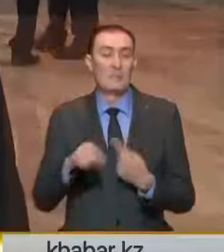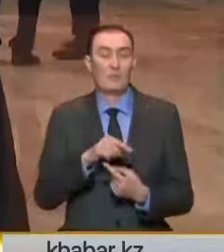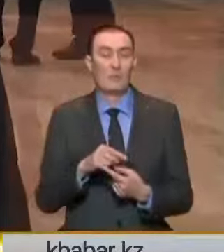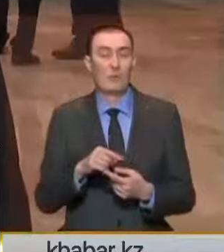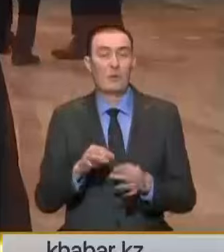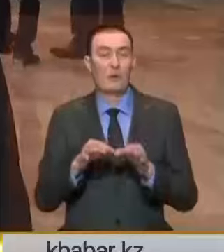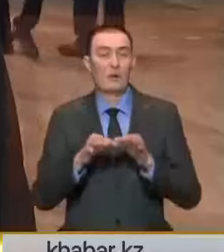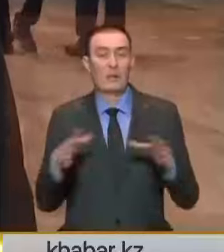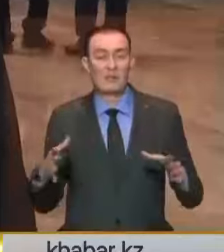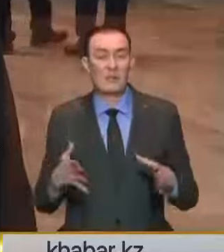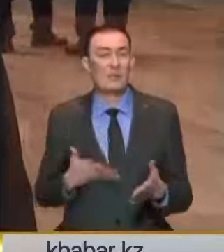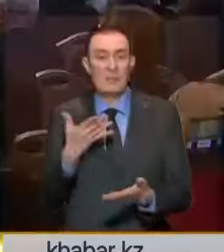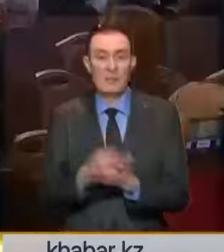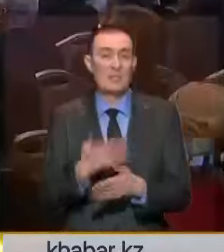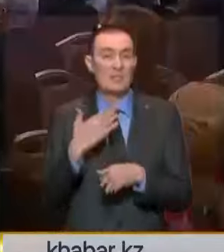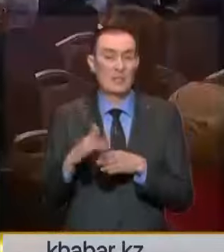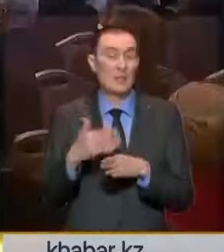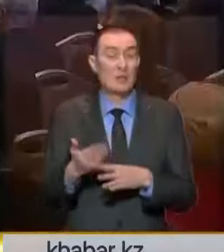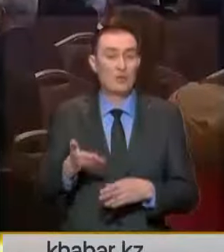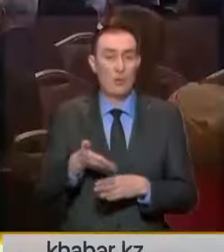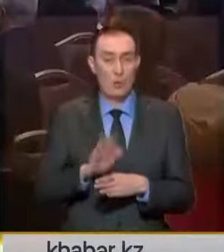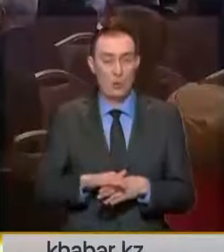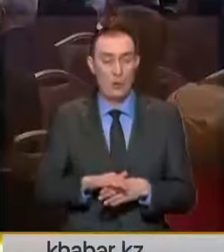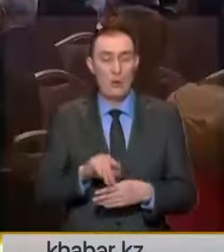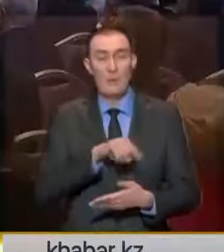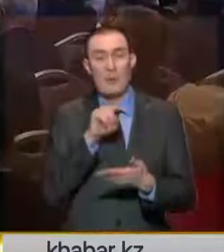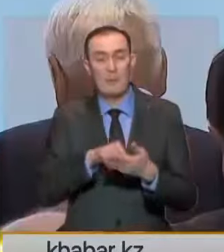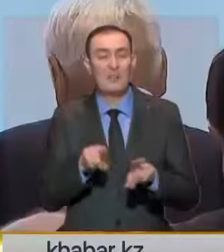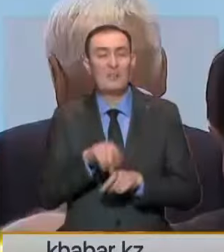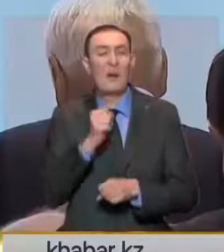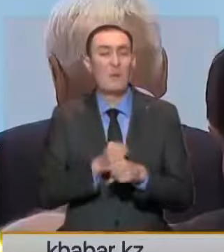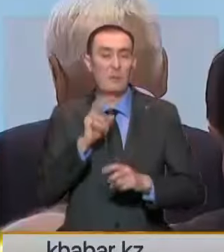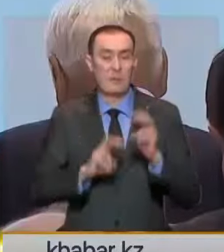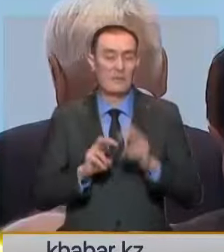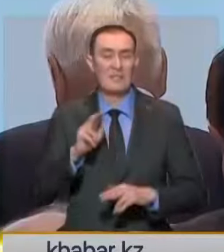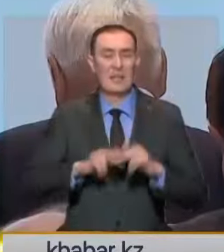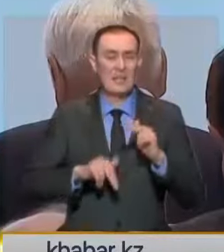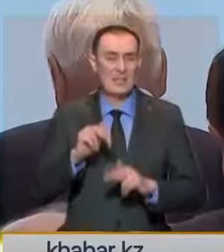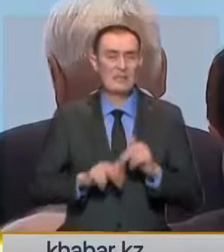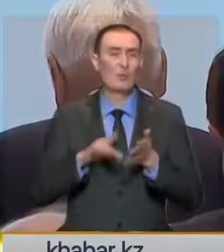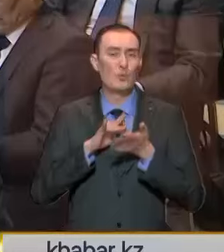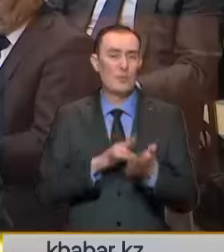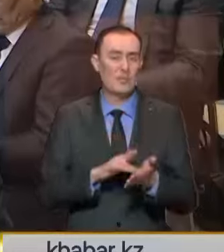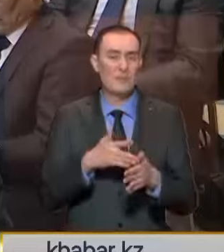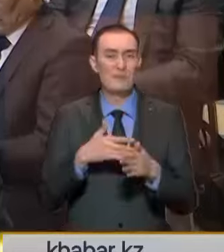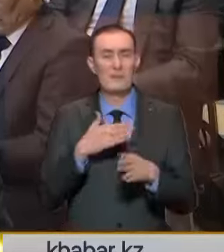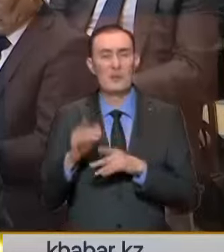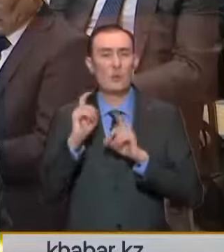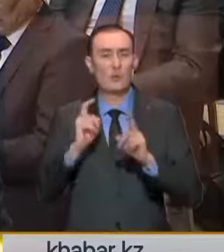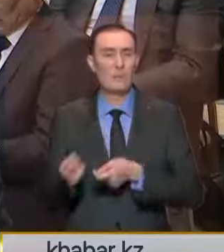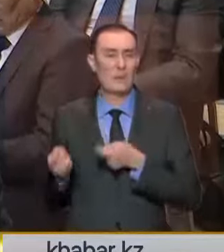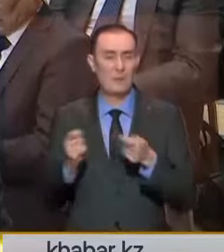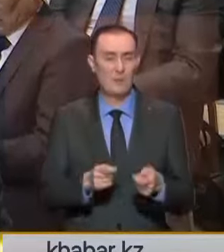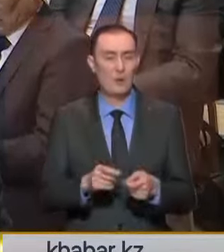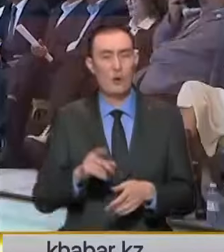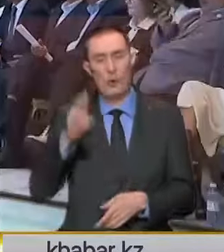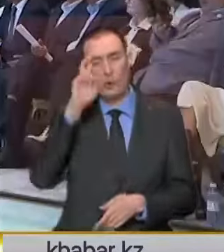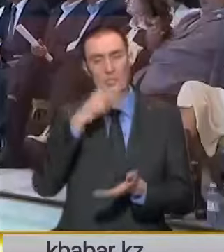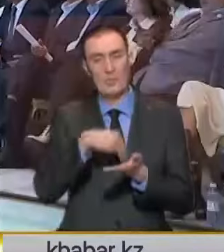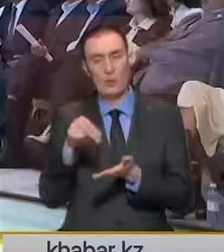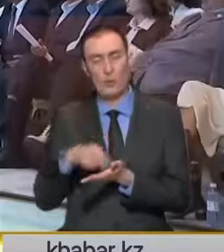разрывам. Тяжело гасить эти кредиты. Проблем хватает и в обрабатывающей промышленности, строительстве, туризме, секторе перевозок, в сфере госзакупок